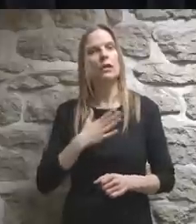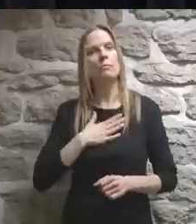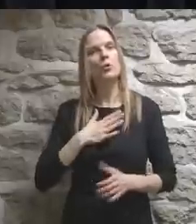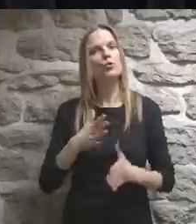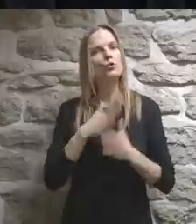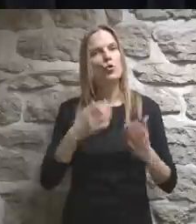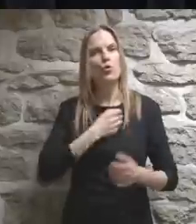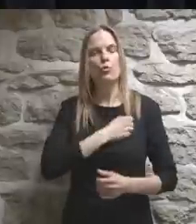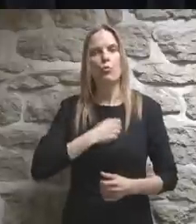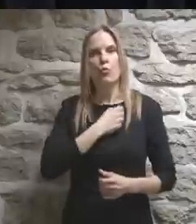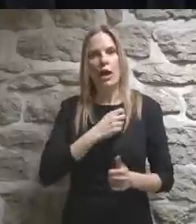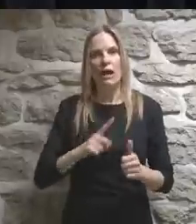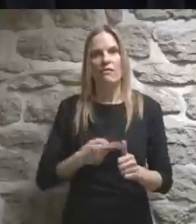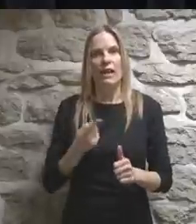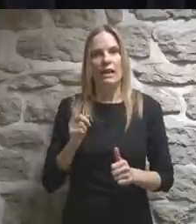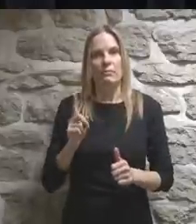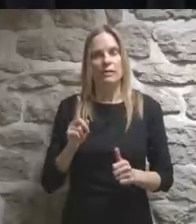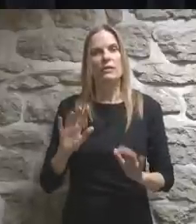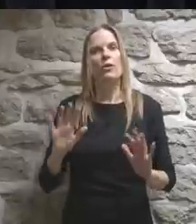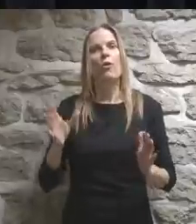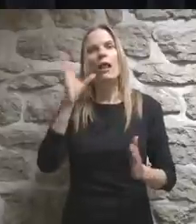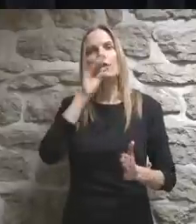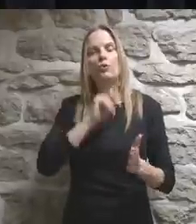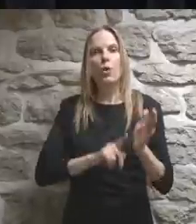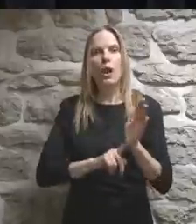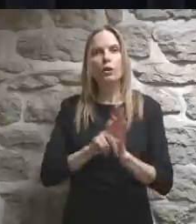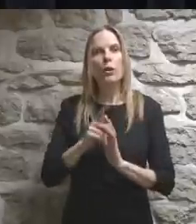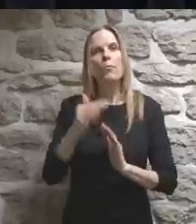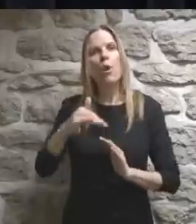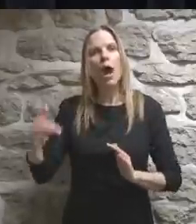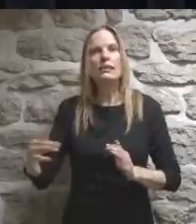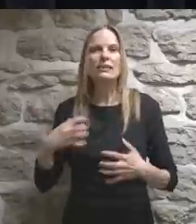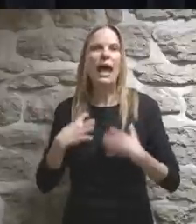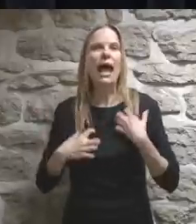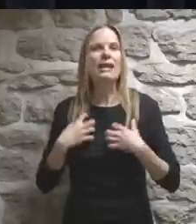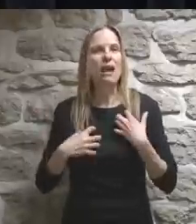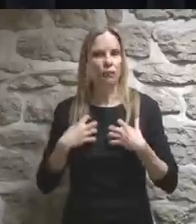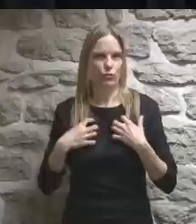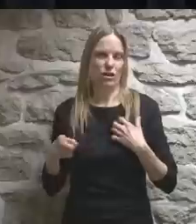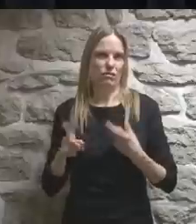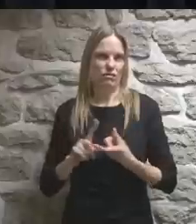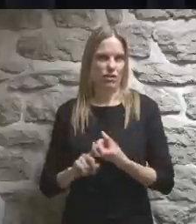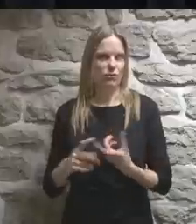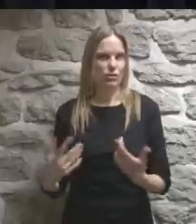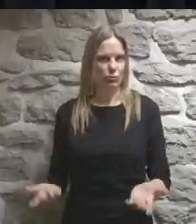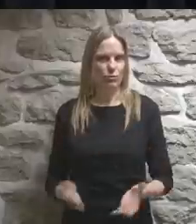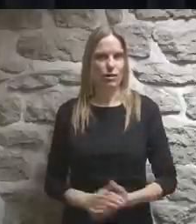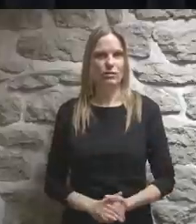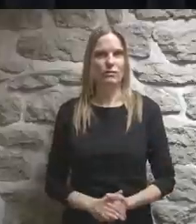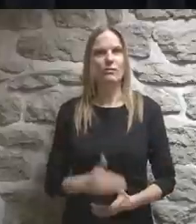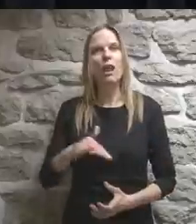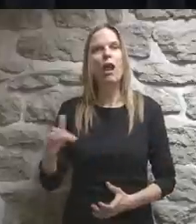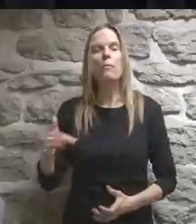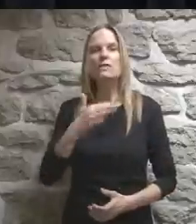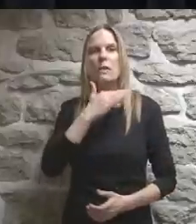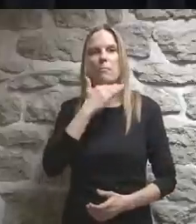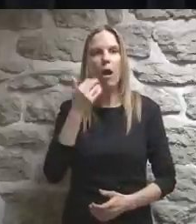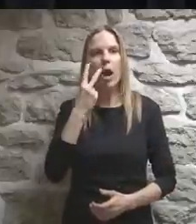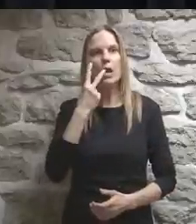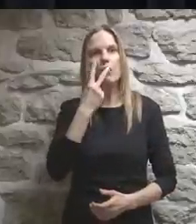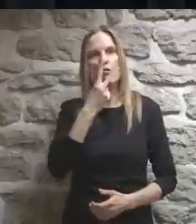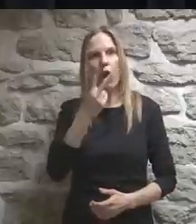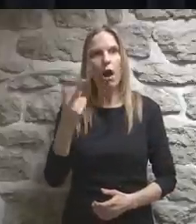see, et kuidas tulla toime tegelikult laste ärevusega. Lapsed vaatavad väga palju